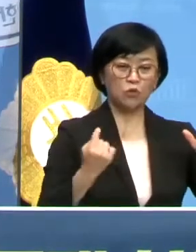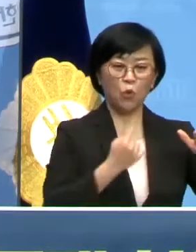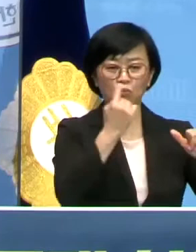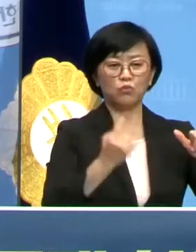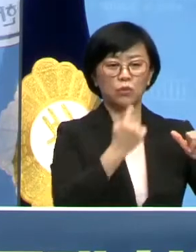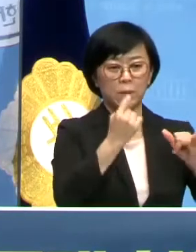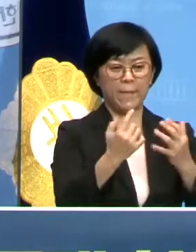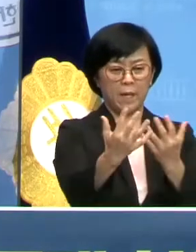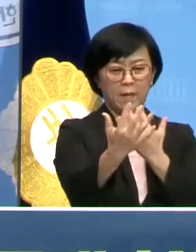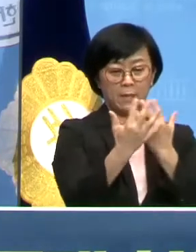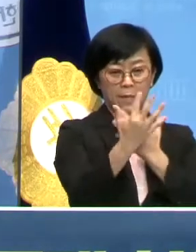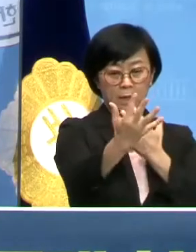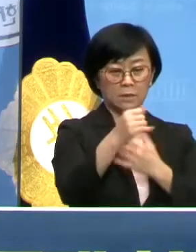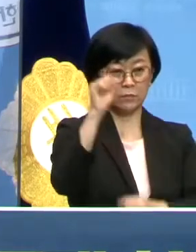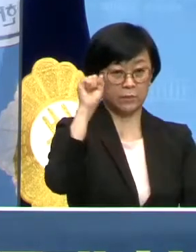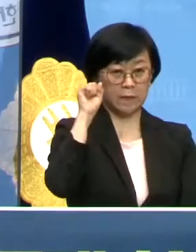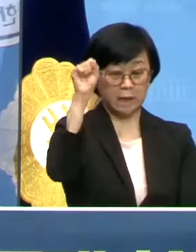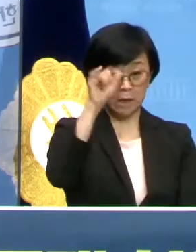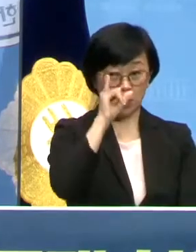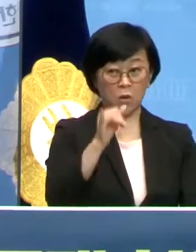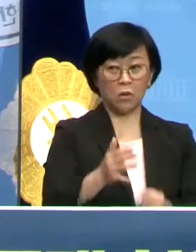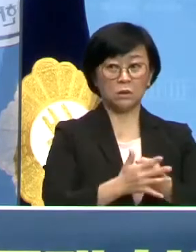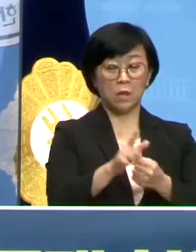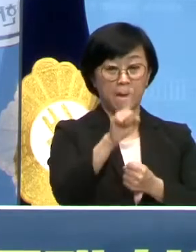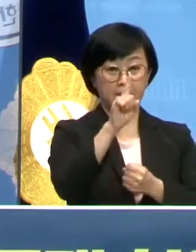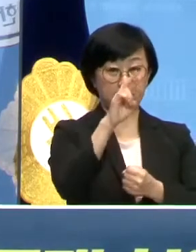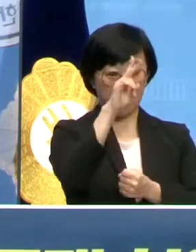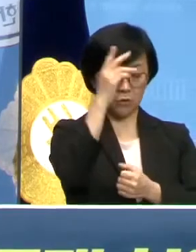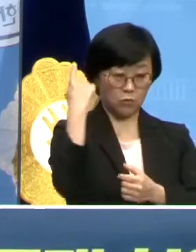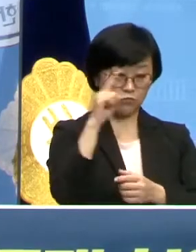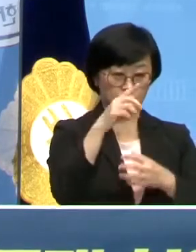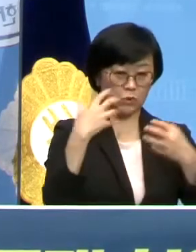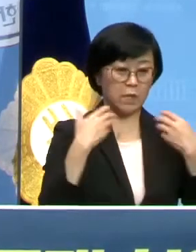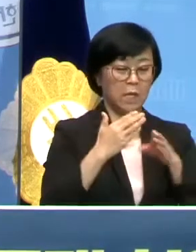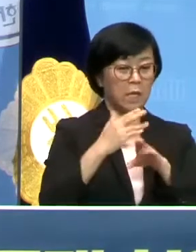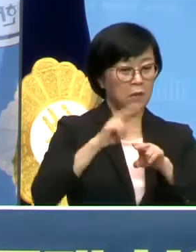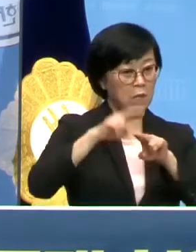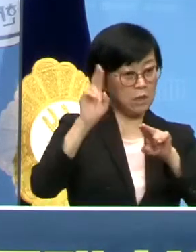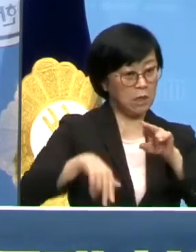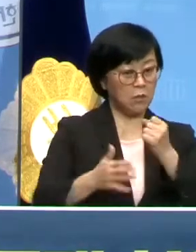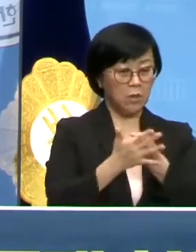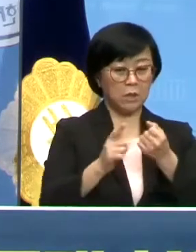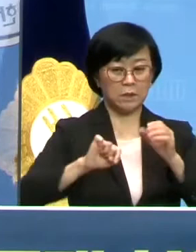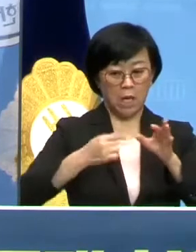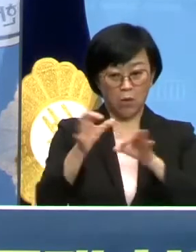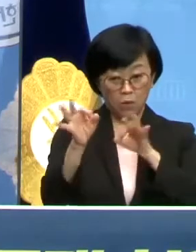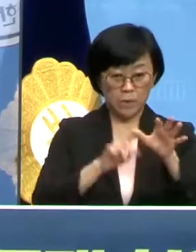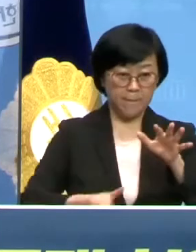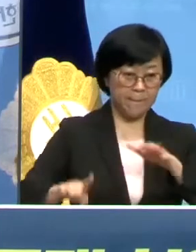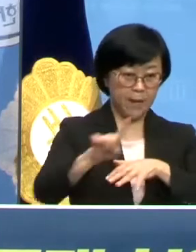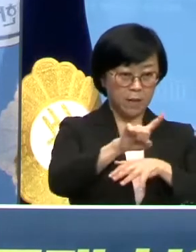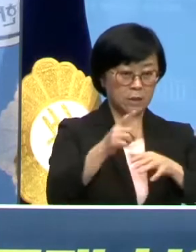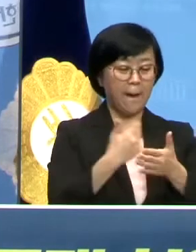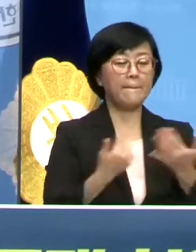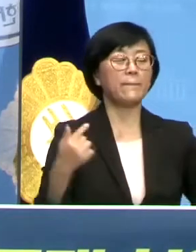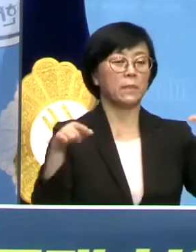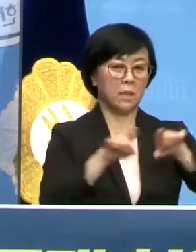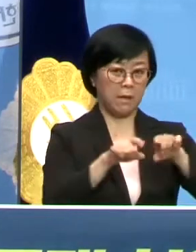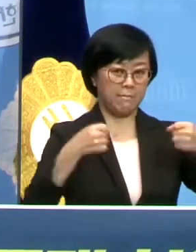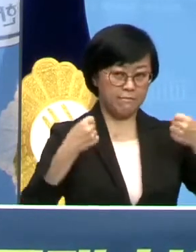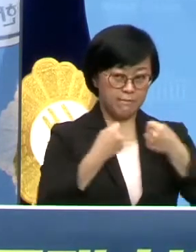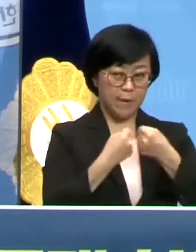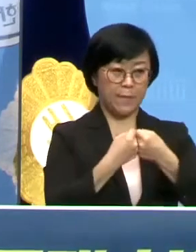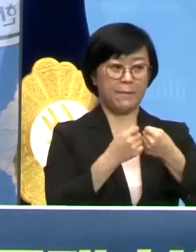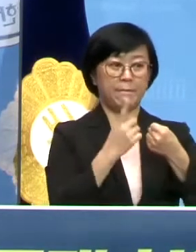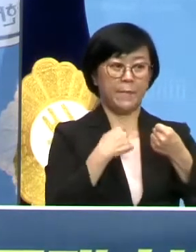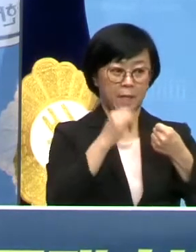들었습니다 박근혜 정권을 퇴진 시키기 위해 자영업자들이 전면에 나서서 함께 촛불을 들었습니다